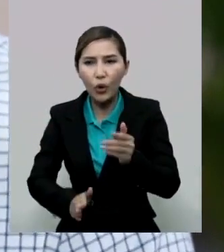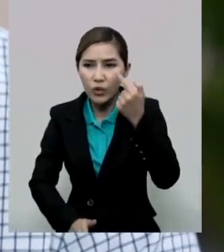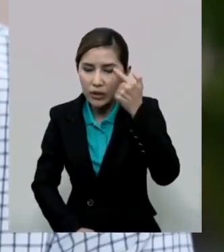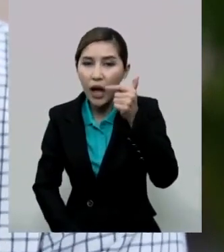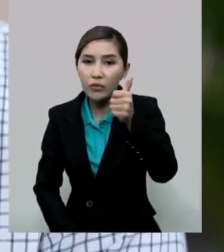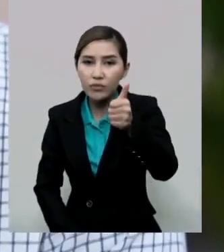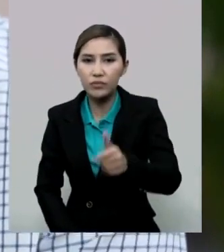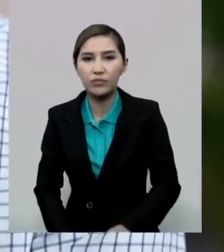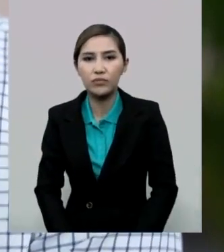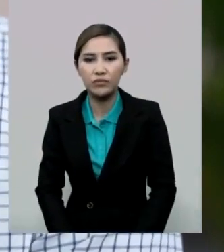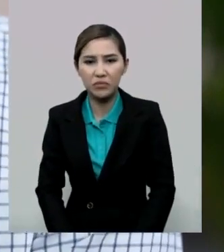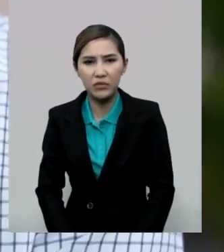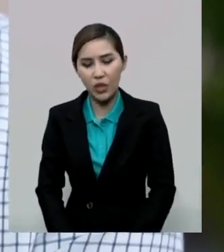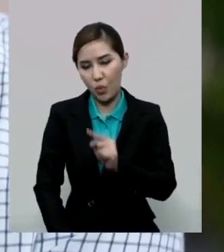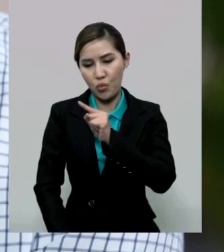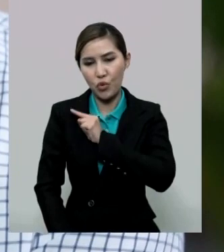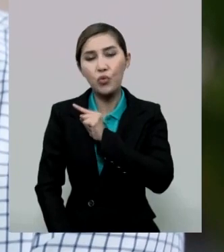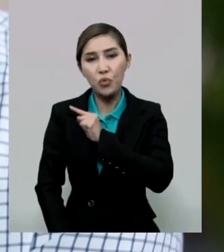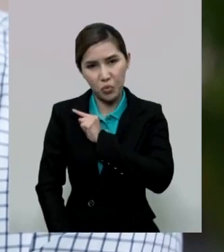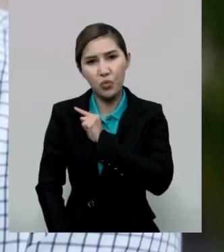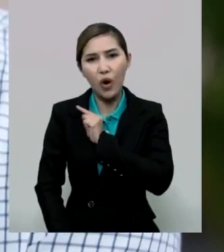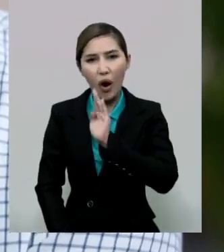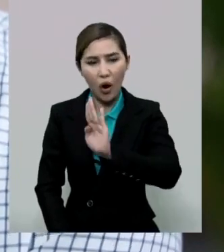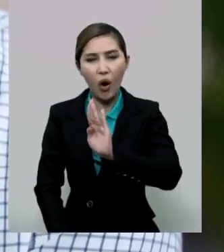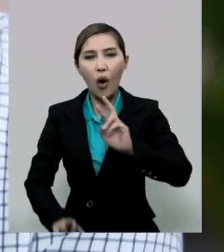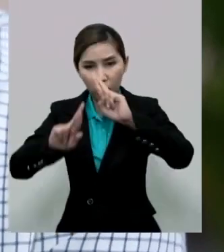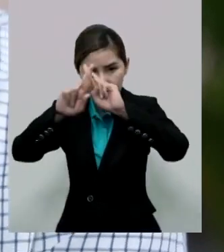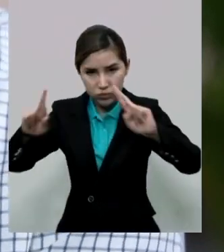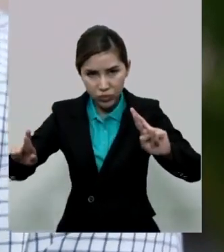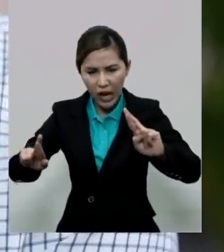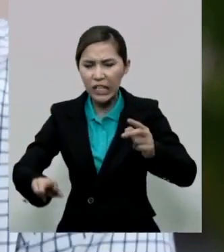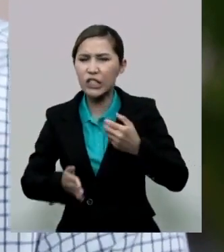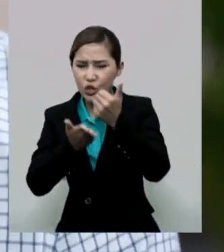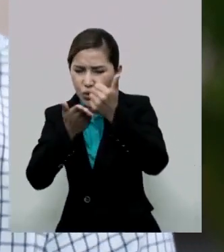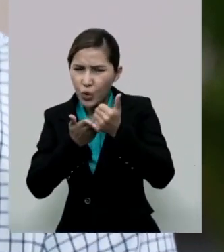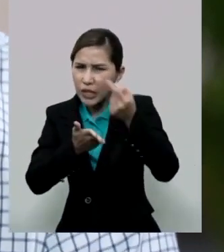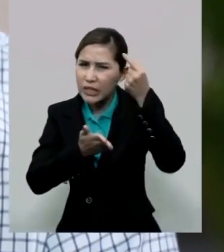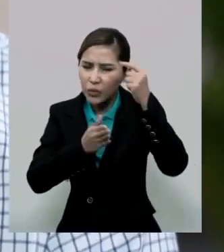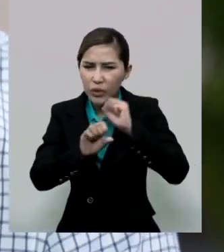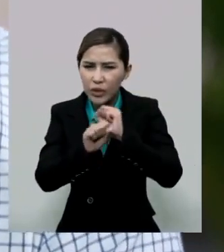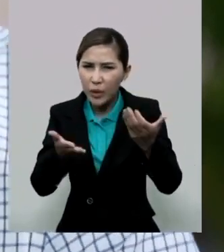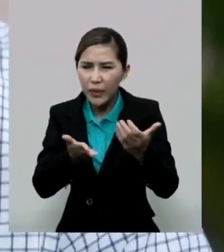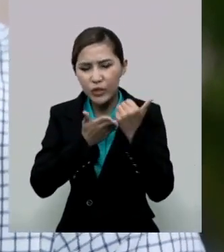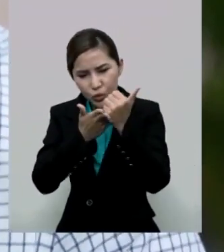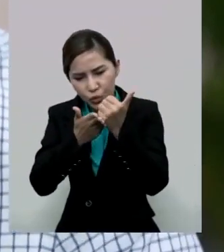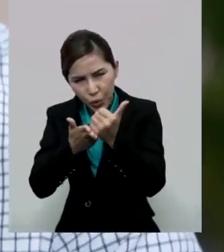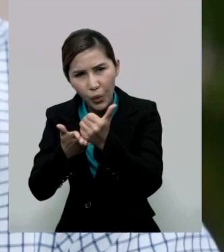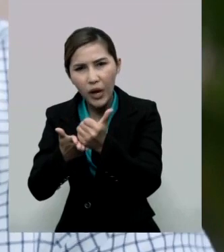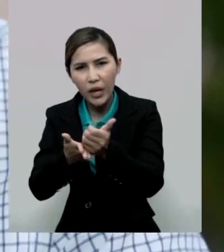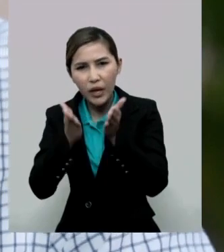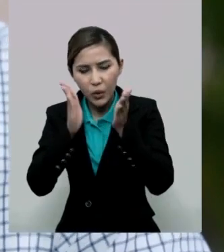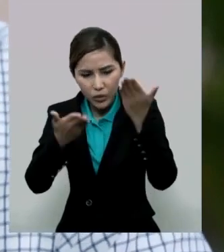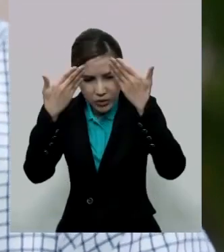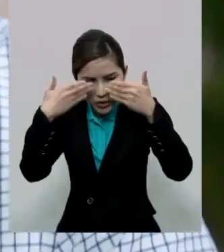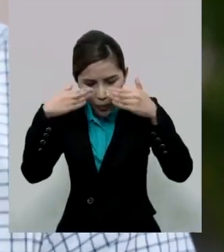ว่าควรจะทำยังไงถึงจะให้เขาทำได้โดยที่มีประสิทธิภาพที่สุดนะครับแต่สุดท้ายอ่ะคือ